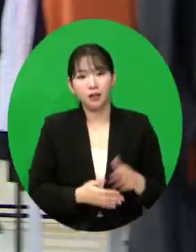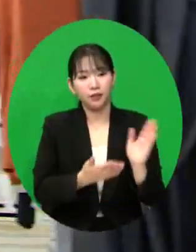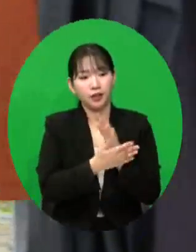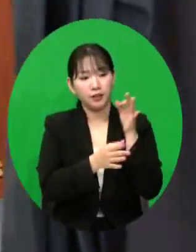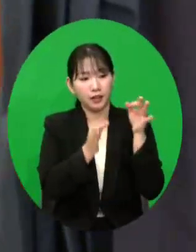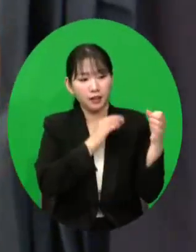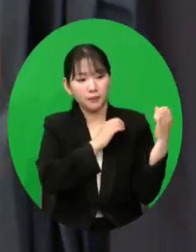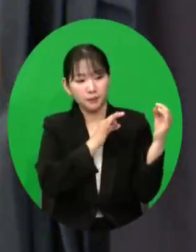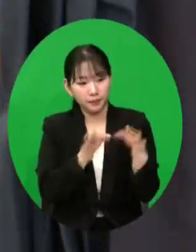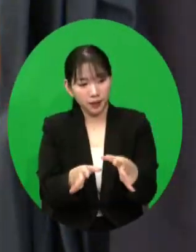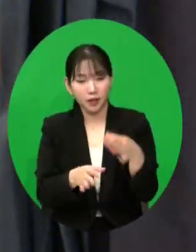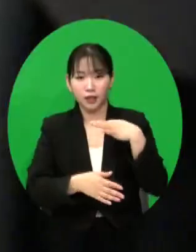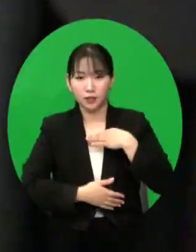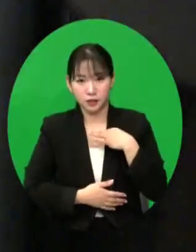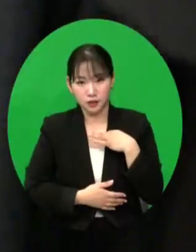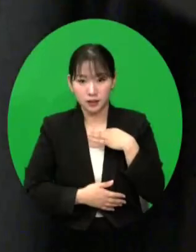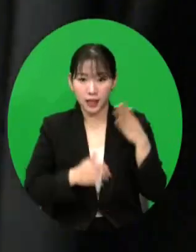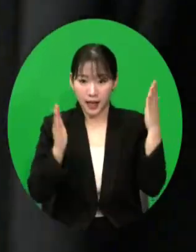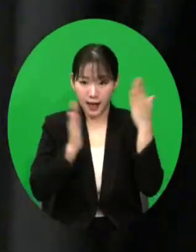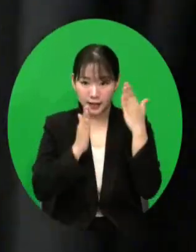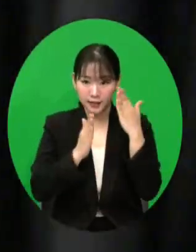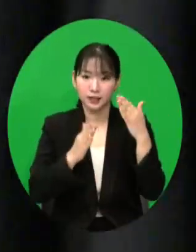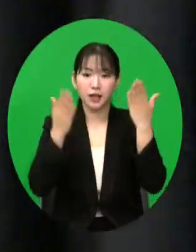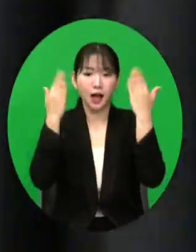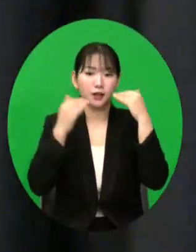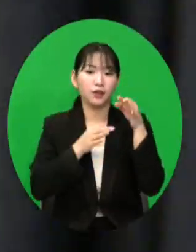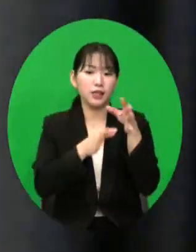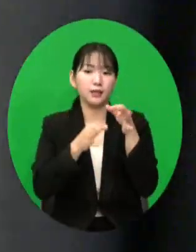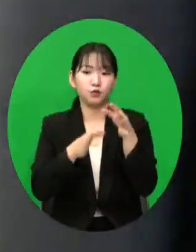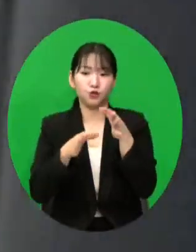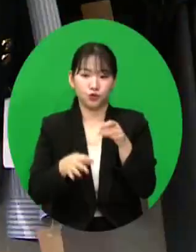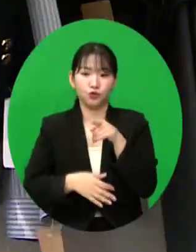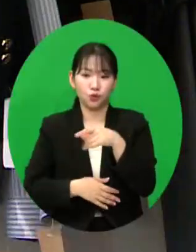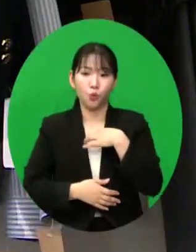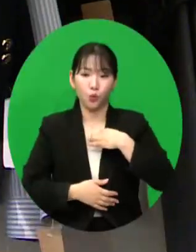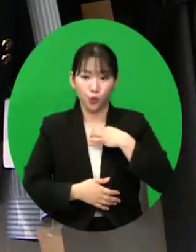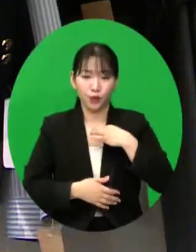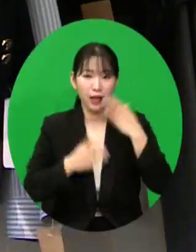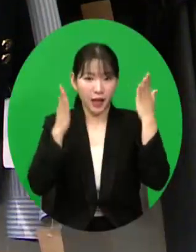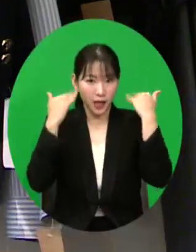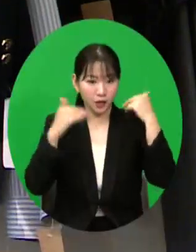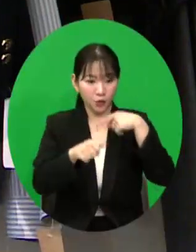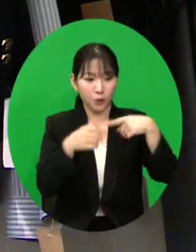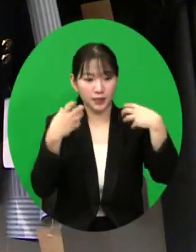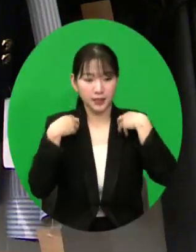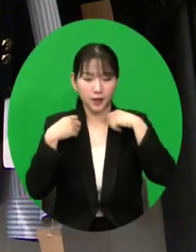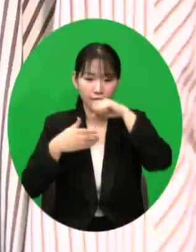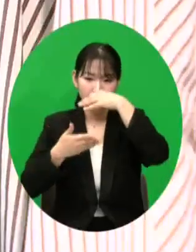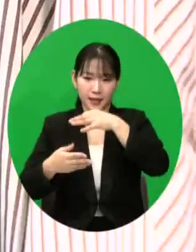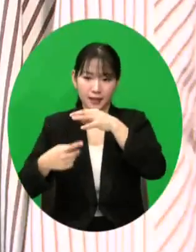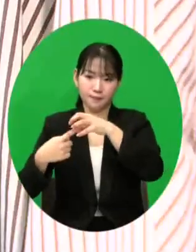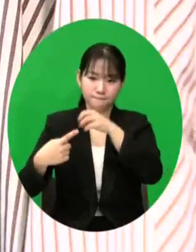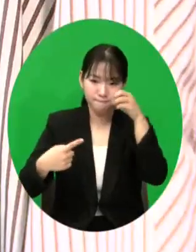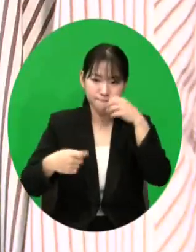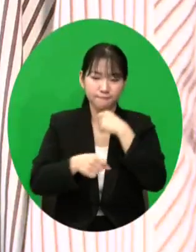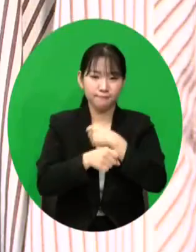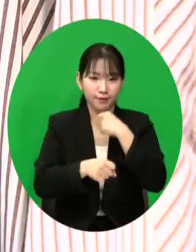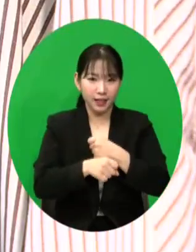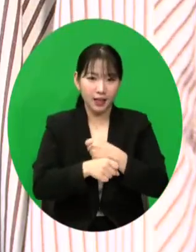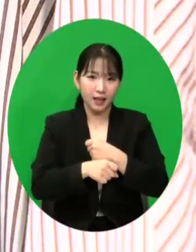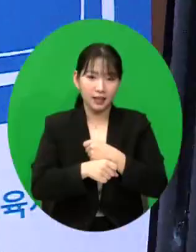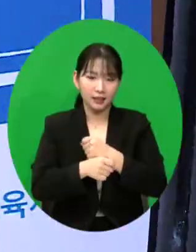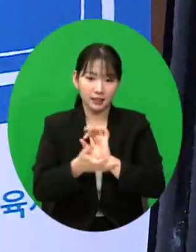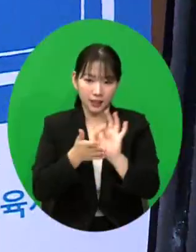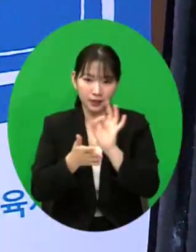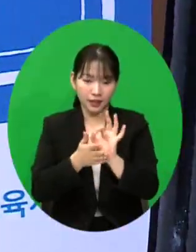장터에 보내진 교복 등은 학생들이 학교에 기증한 것으로 학교가 교육청 예산으로 깨끗하게 세탁해 보내는